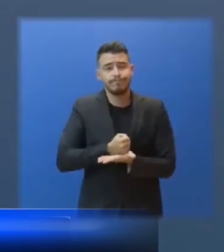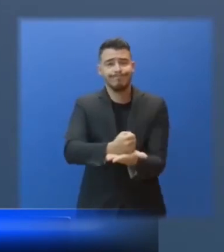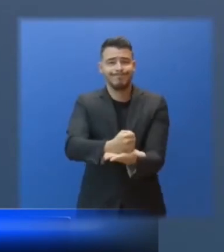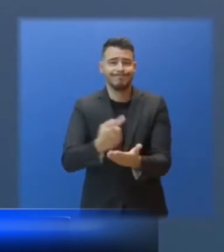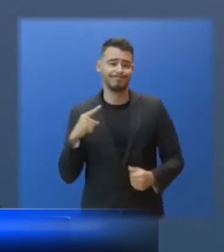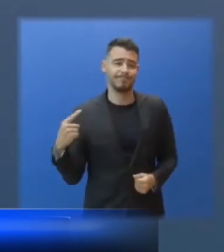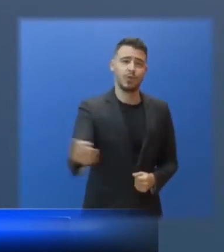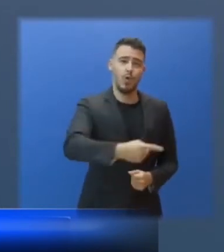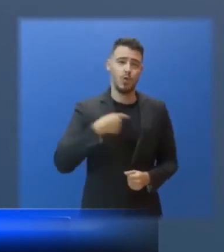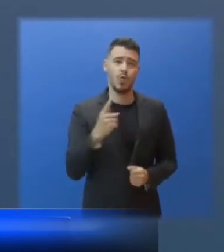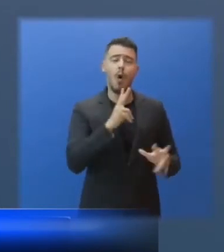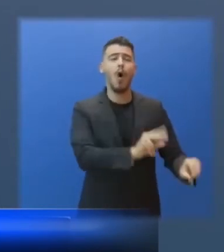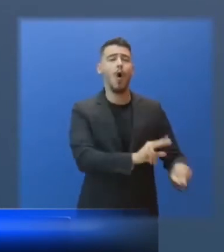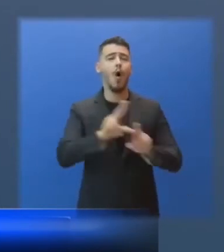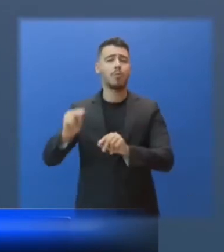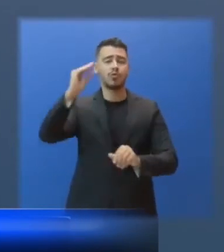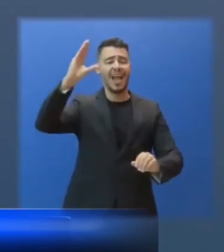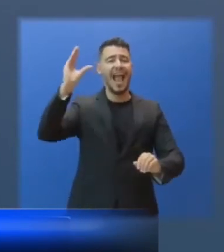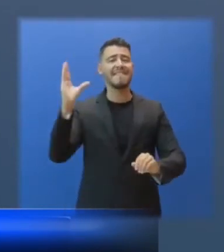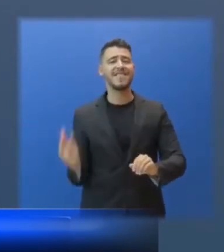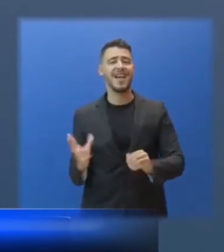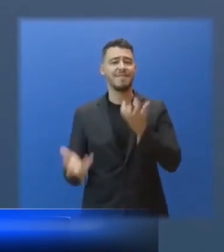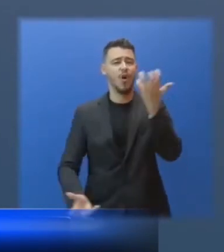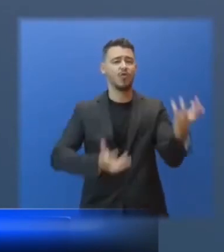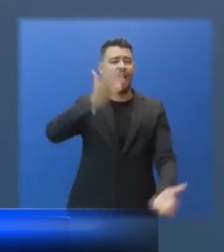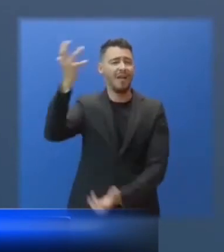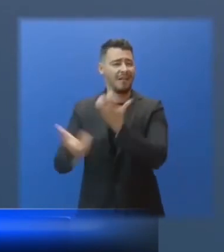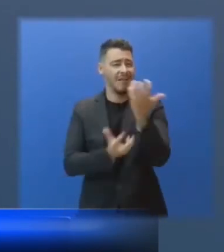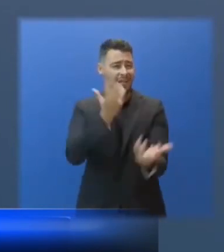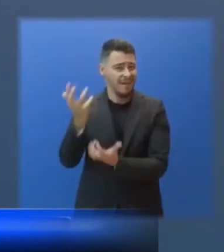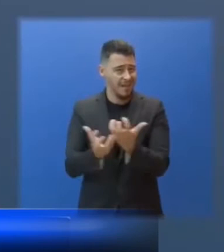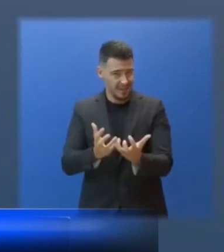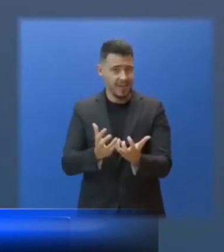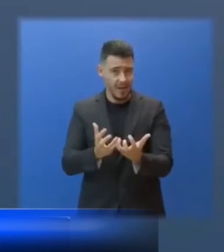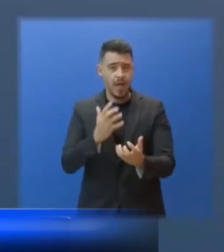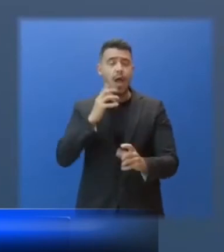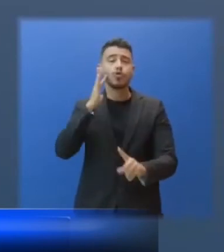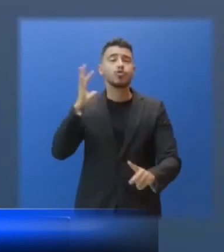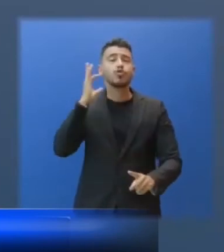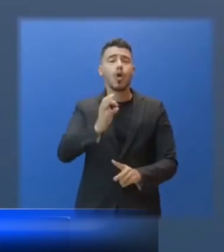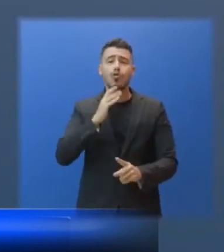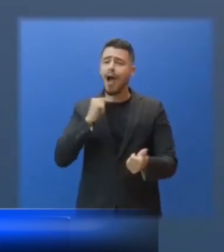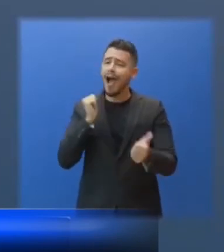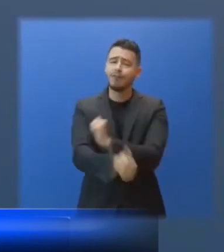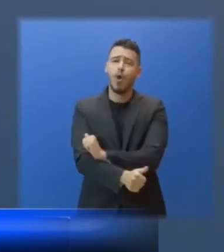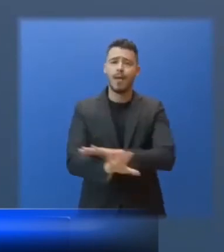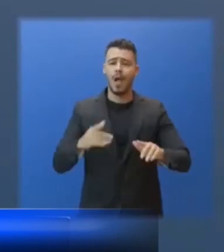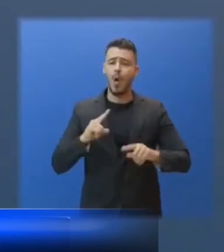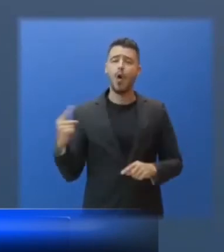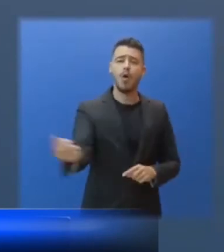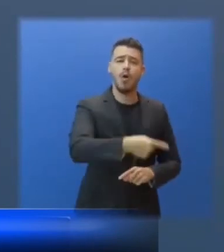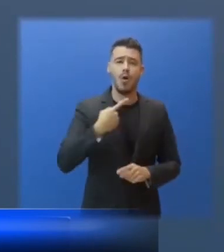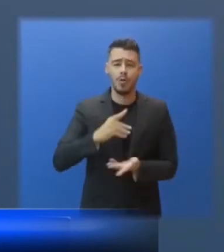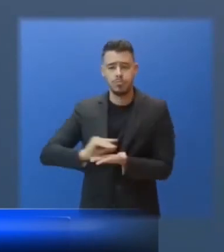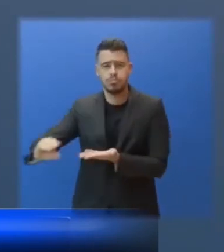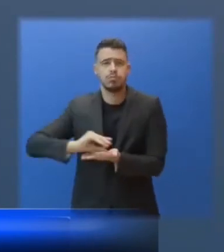ενεργοποιήθηκε ο μηχανισμός κρατικής αρρωχής, ο οποίος προβλέπει γρήγορες διαδικασίες για άμεσες αποζημιώσεις. Στις πληγήσεις περιοχές, βρίσκεται